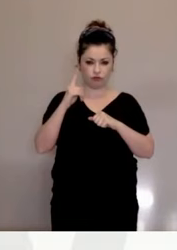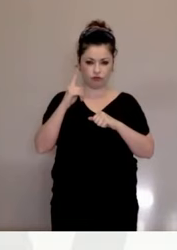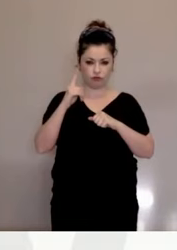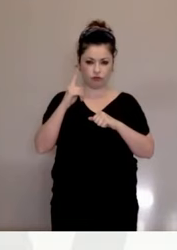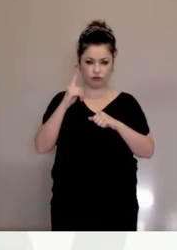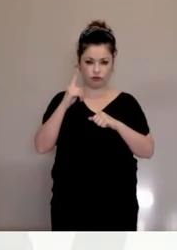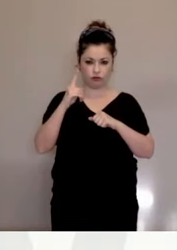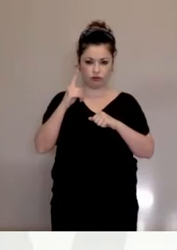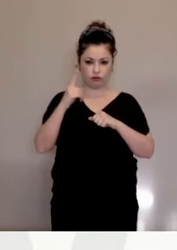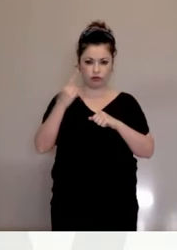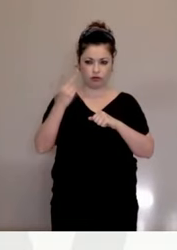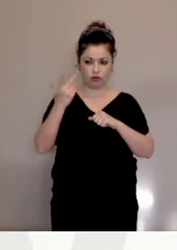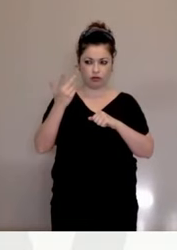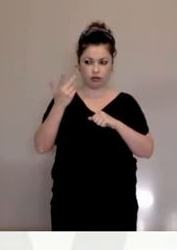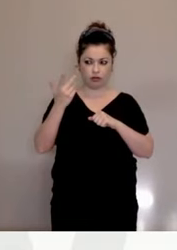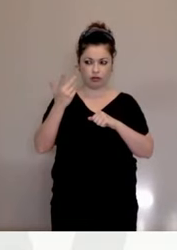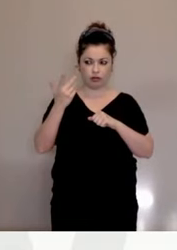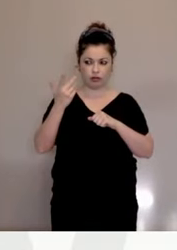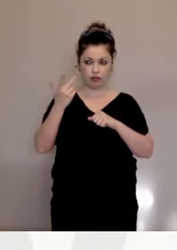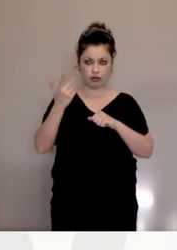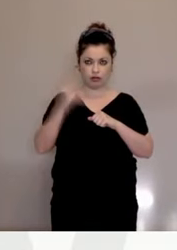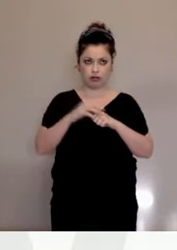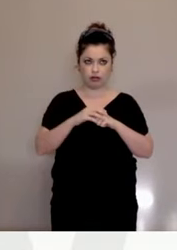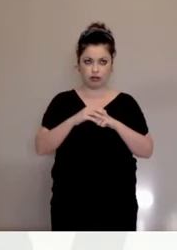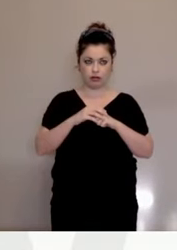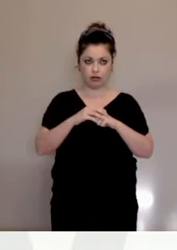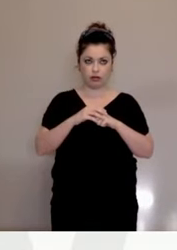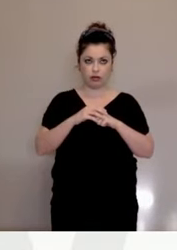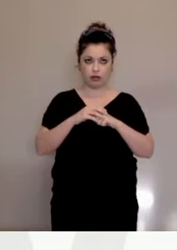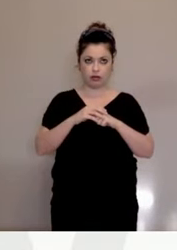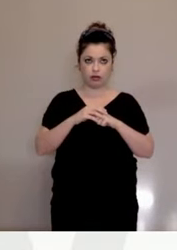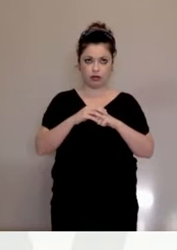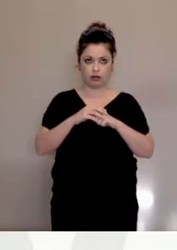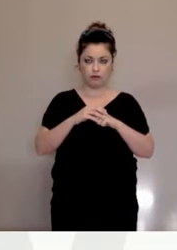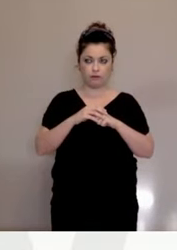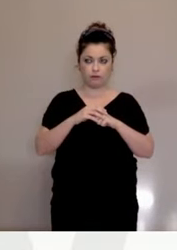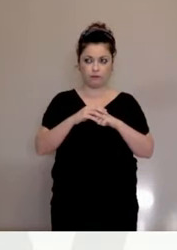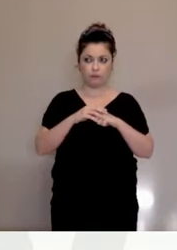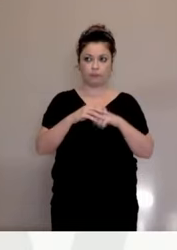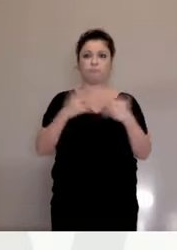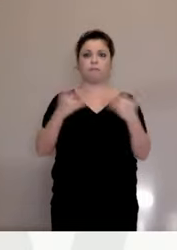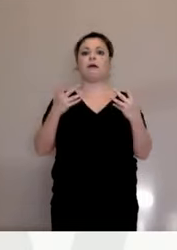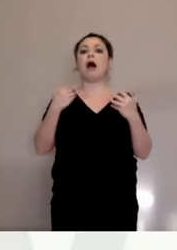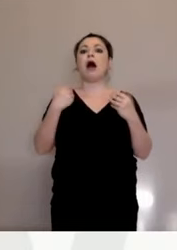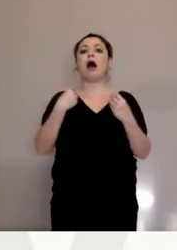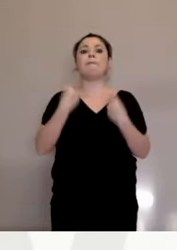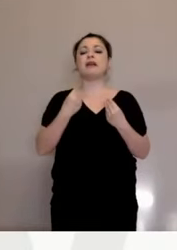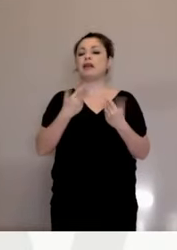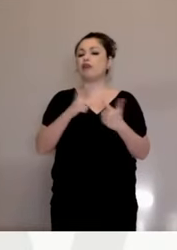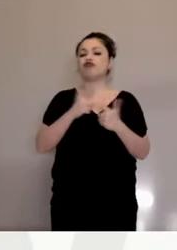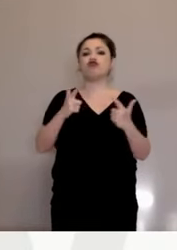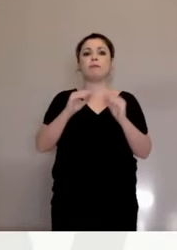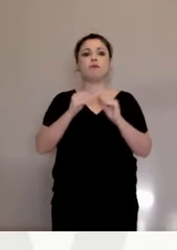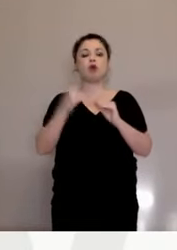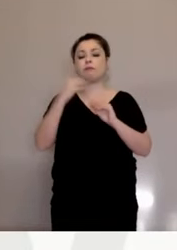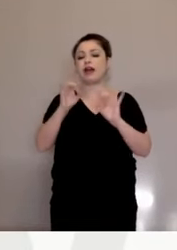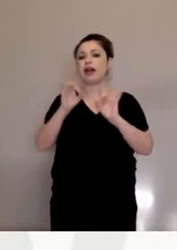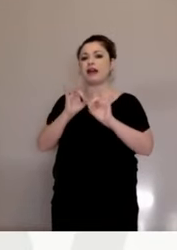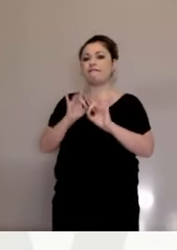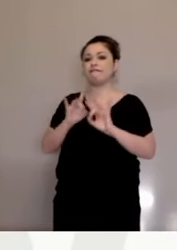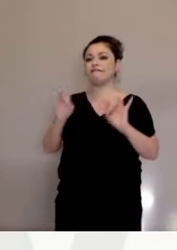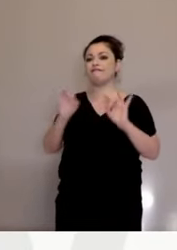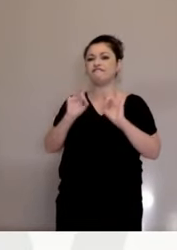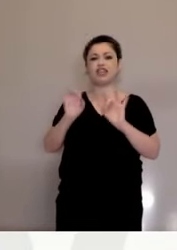perché non avere un modo eroico di venire davanti al virus e dire vediamo.